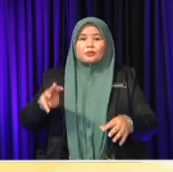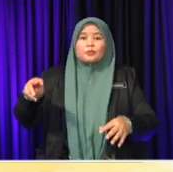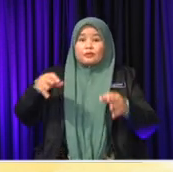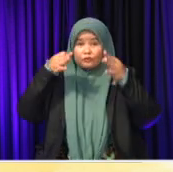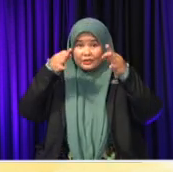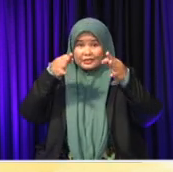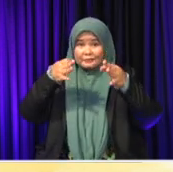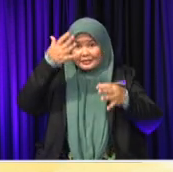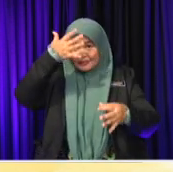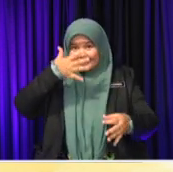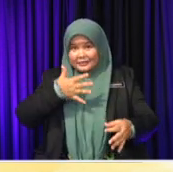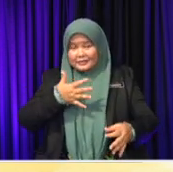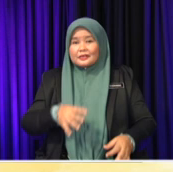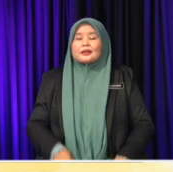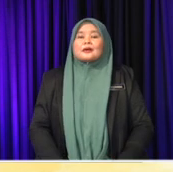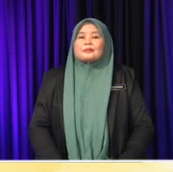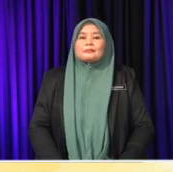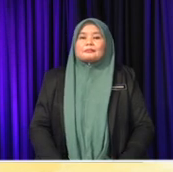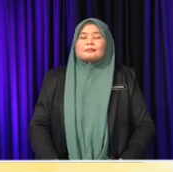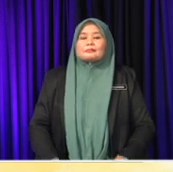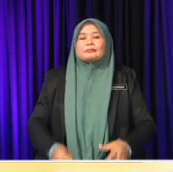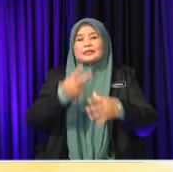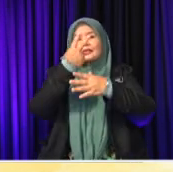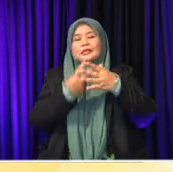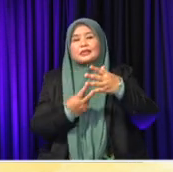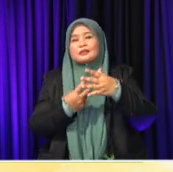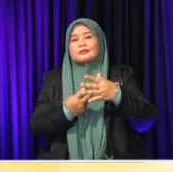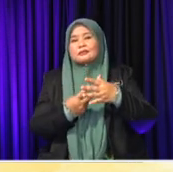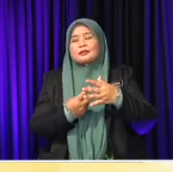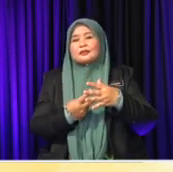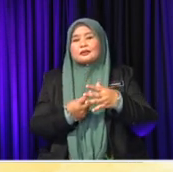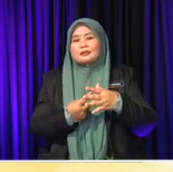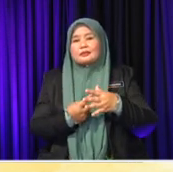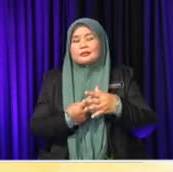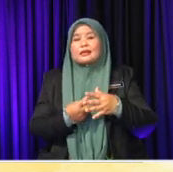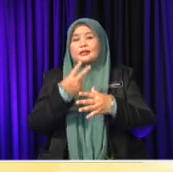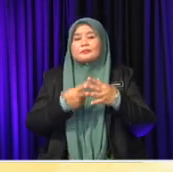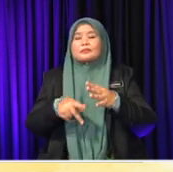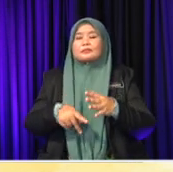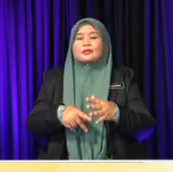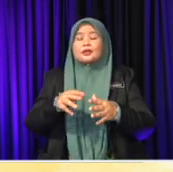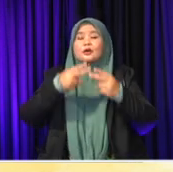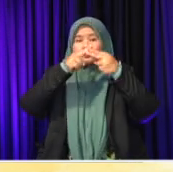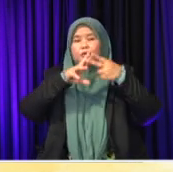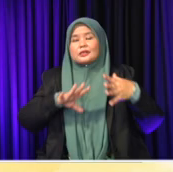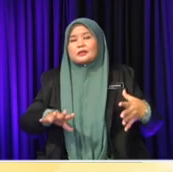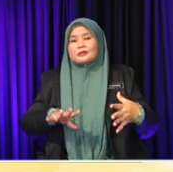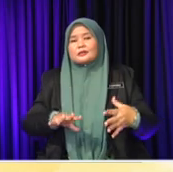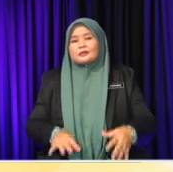screen menjalin perpaduan dan Perhubungan yang Harmoni persoalannya Bagaimanakah